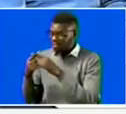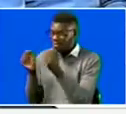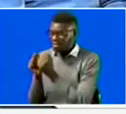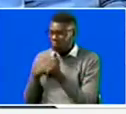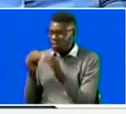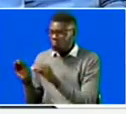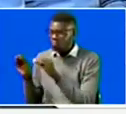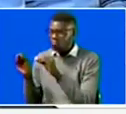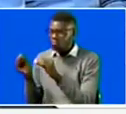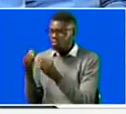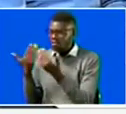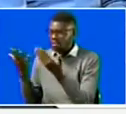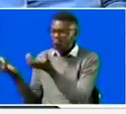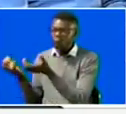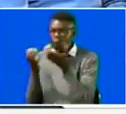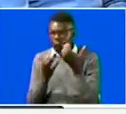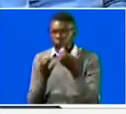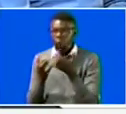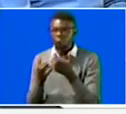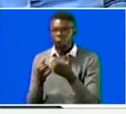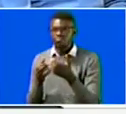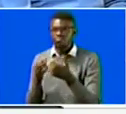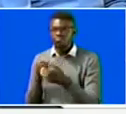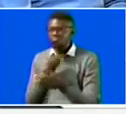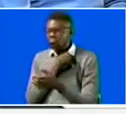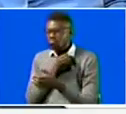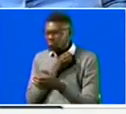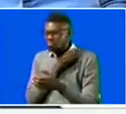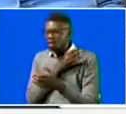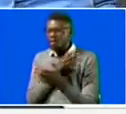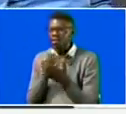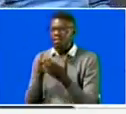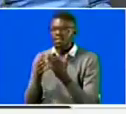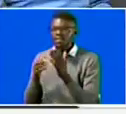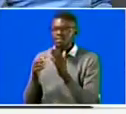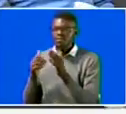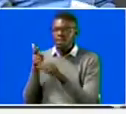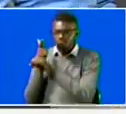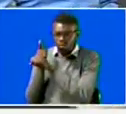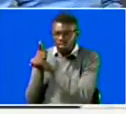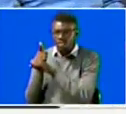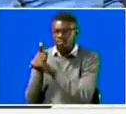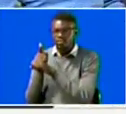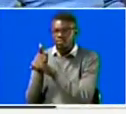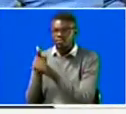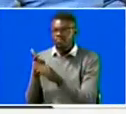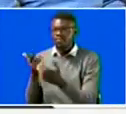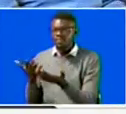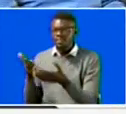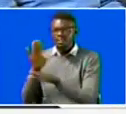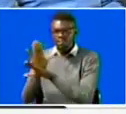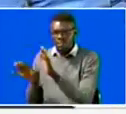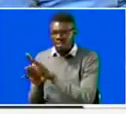ship sound system, tuka ship recording equipment, tuka ship video production equipment, tuka ship the